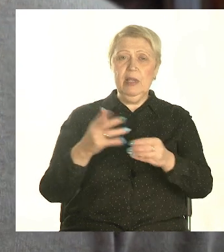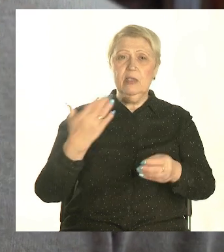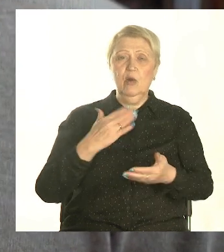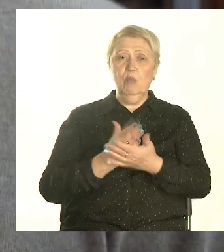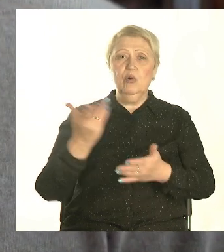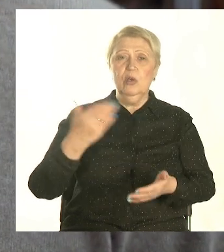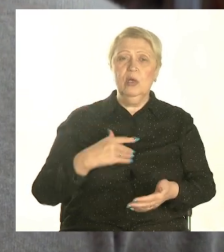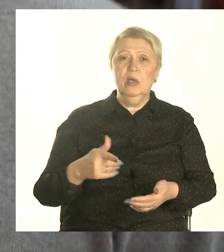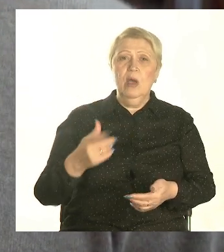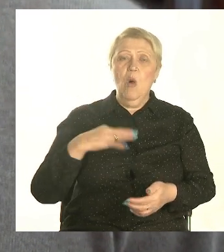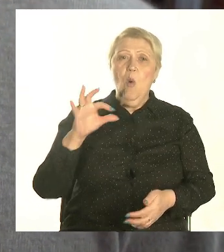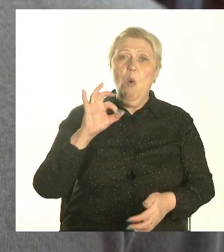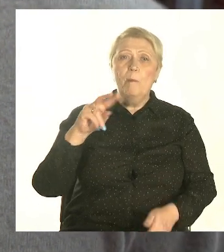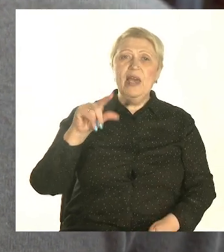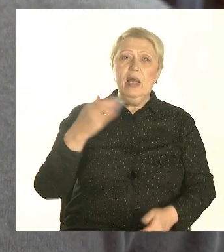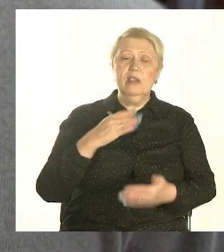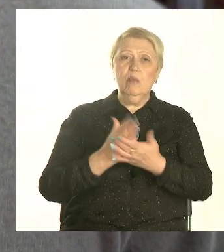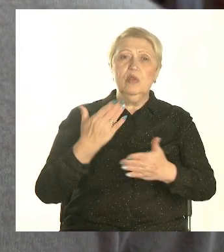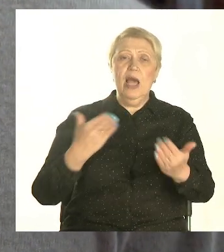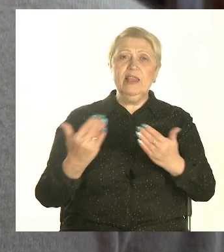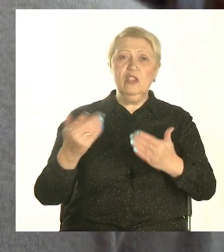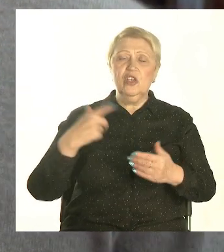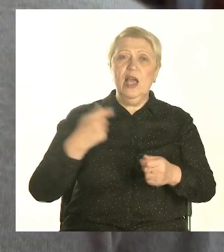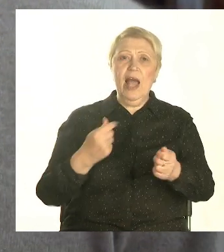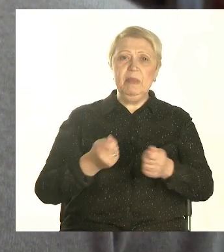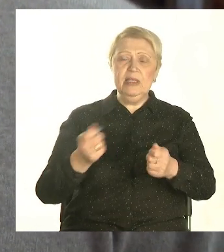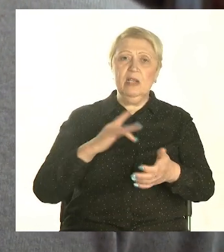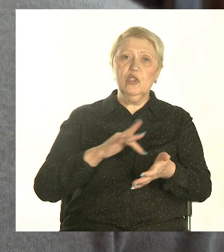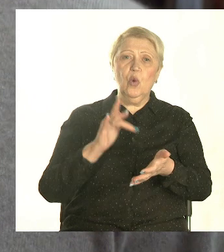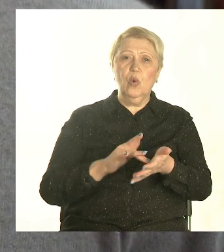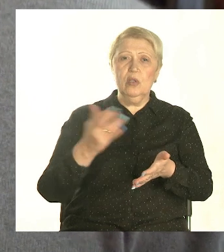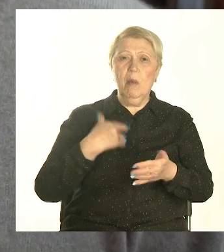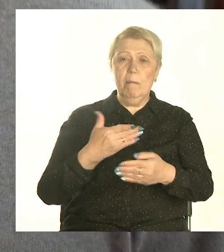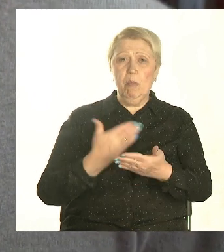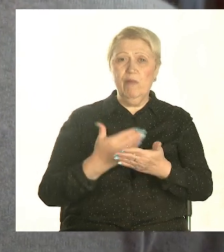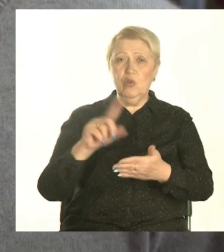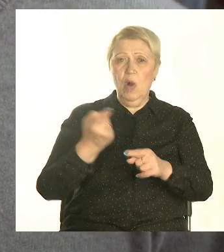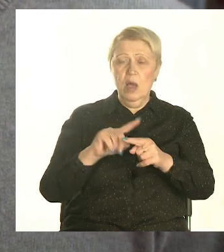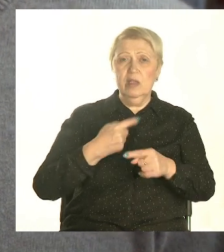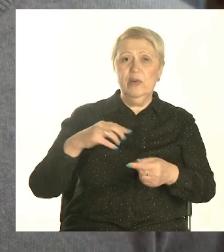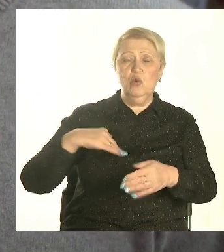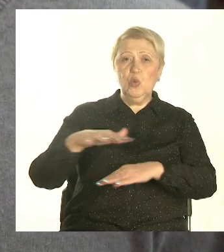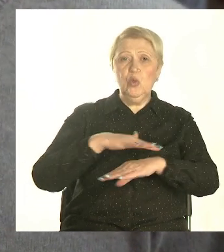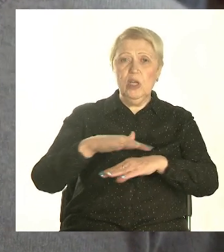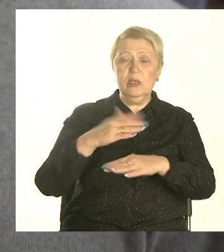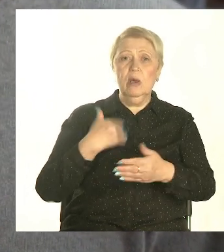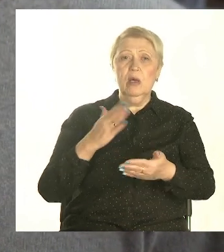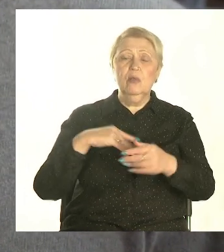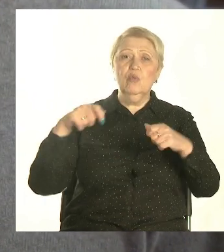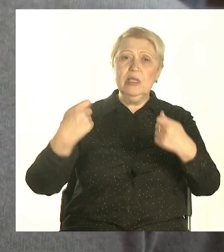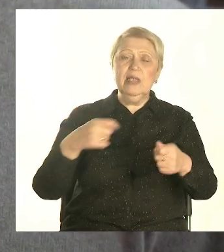рекоператора должны возникать какие-то отношения с администрацией города именно по поводу этого участка. Он должен быть или в аренду